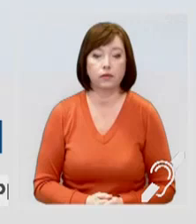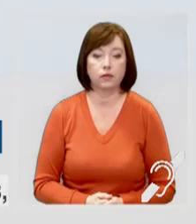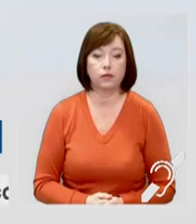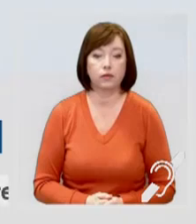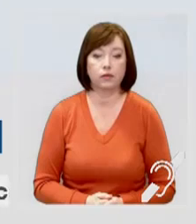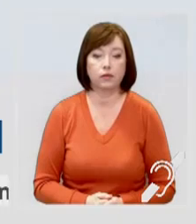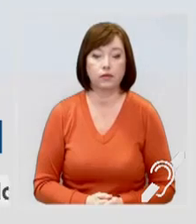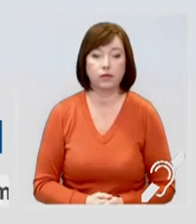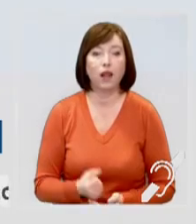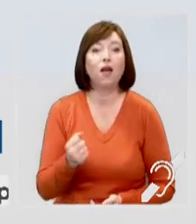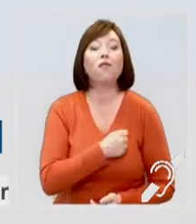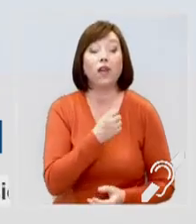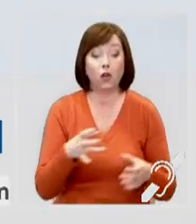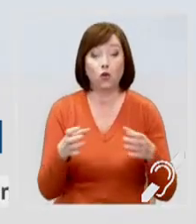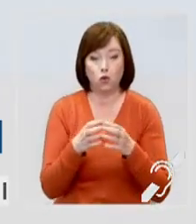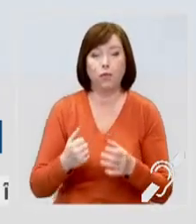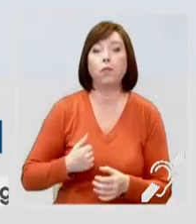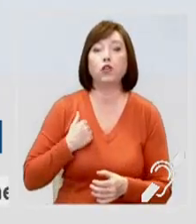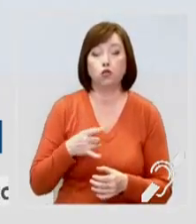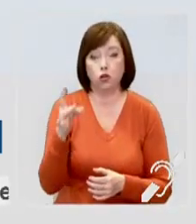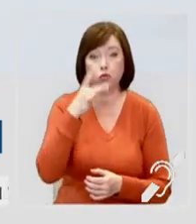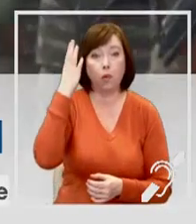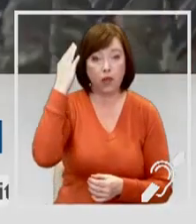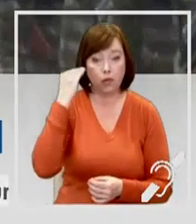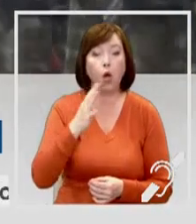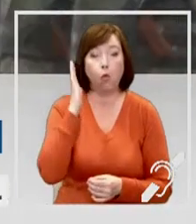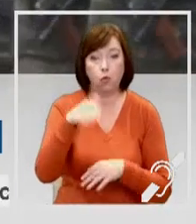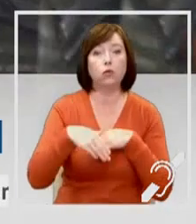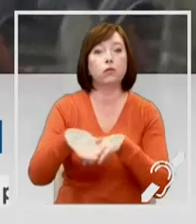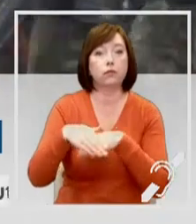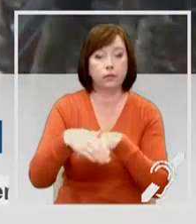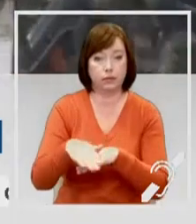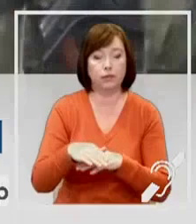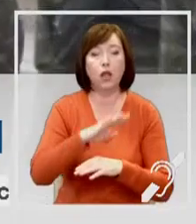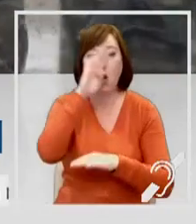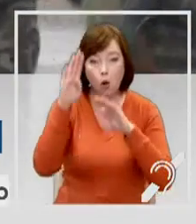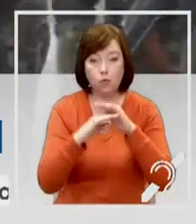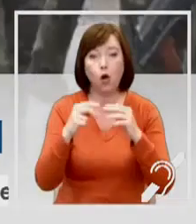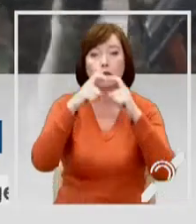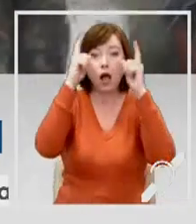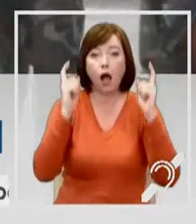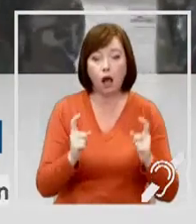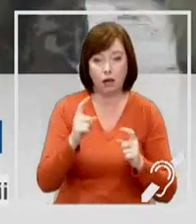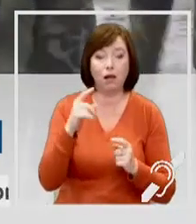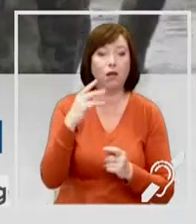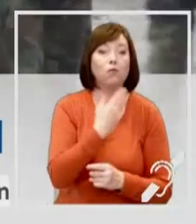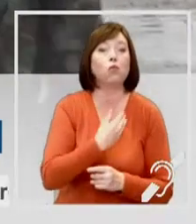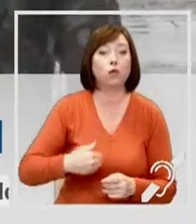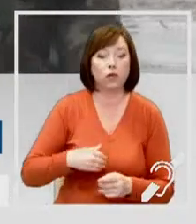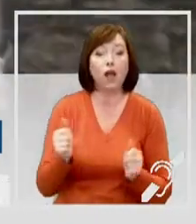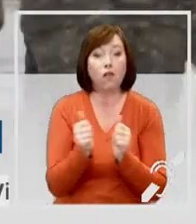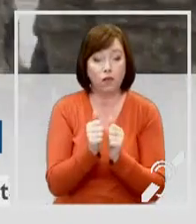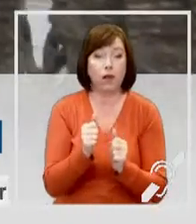României Militar ai gărzii de onoare din Republica Moldova vor defila pe sub Arcul de Triumf din București alături de